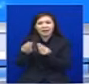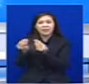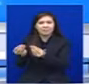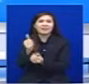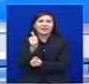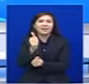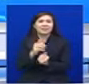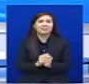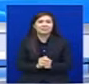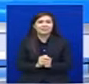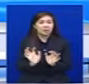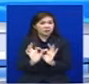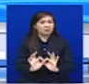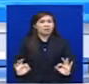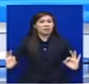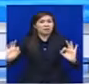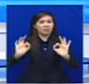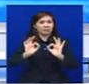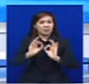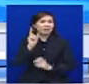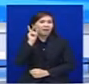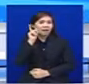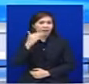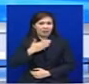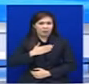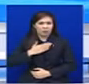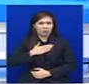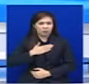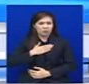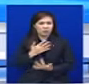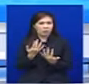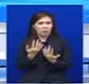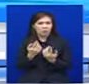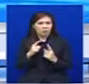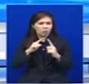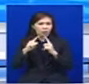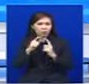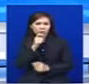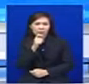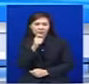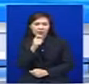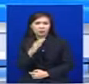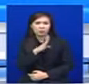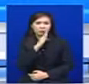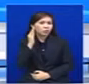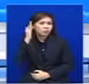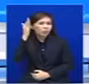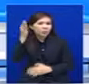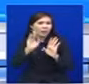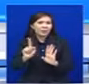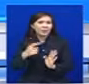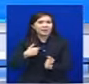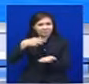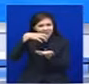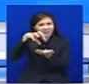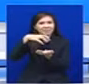ได้ครับ ใช่ค่ะและที่สำคัญนะคะทางทีมข่าวของ NVT ของเราก็จะติดตามเรื่องนี้อย่างต่อเนื่องหากมีความคืบหน้าอย่างไรนะคะจะนำมาเสนอแ